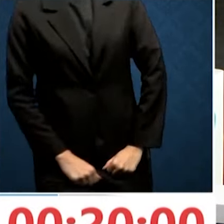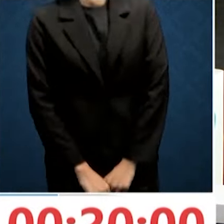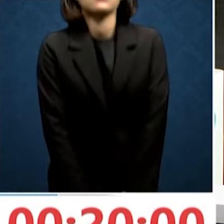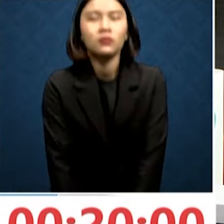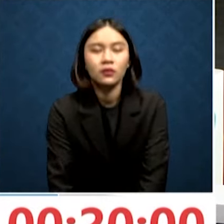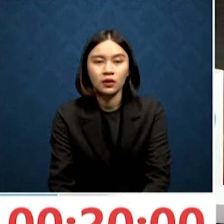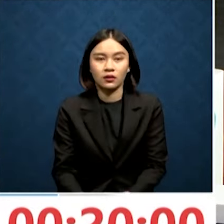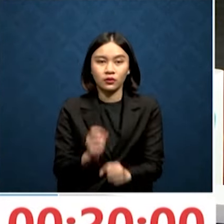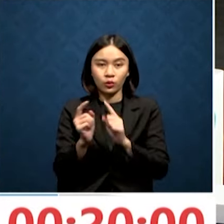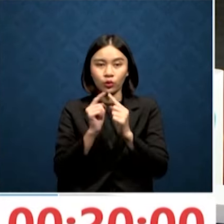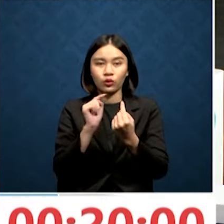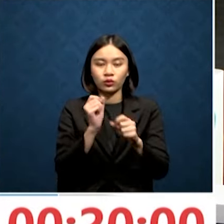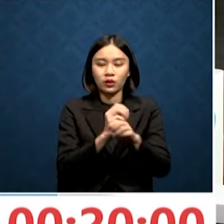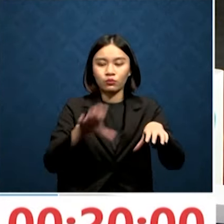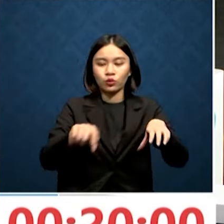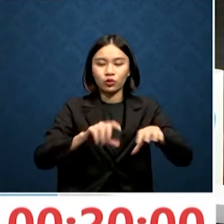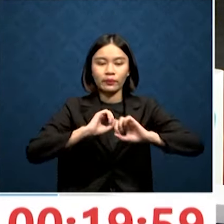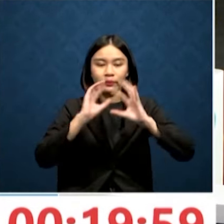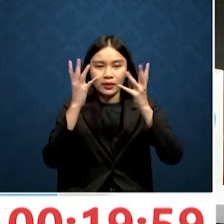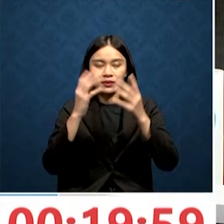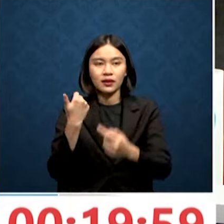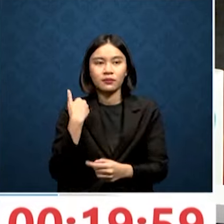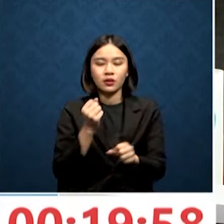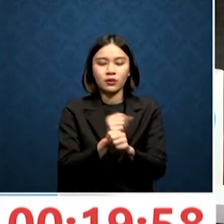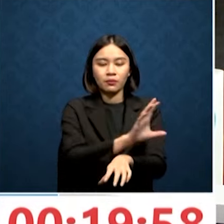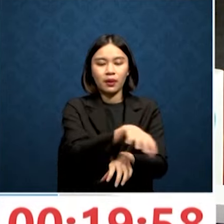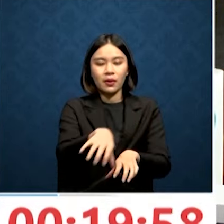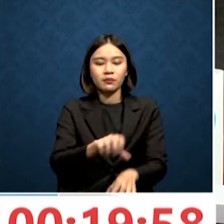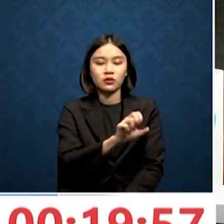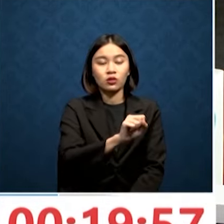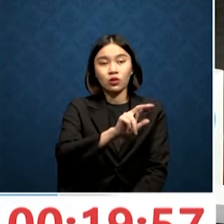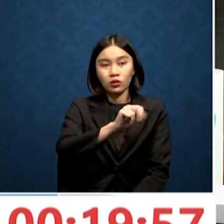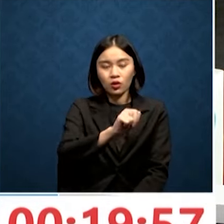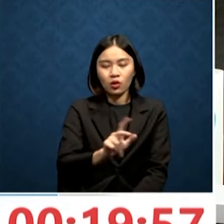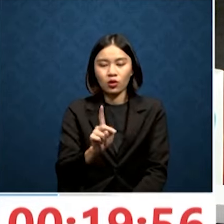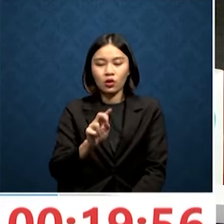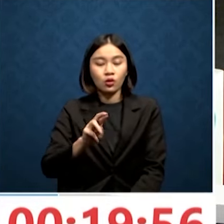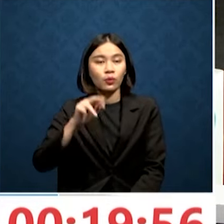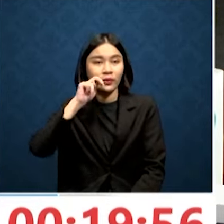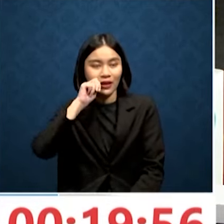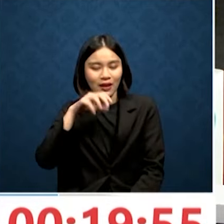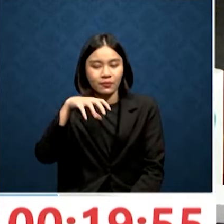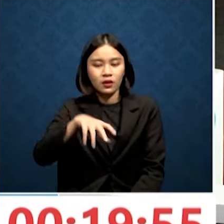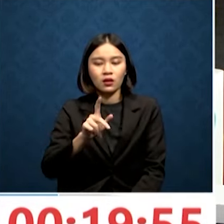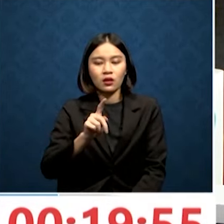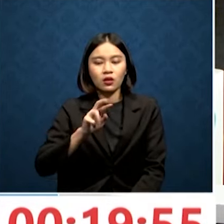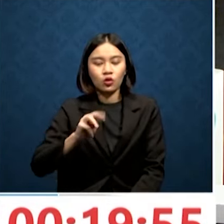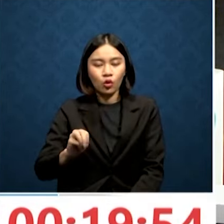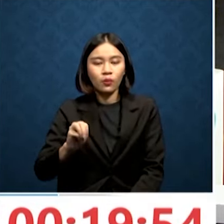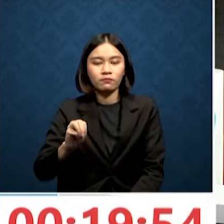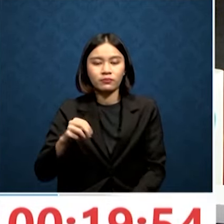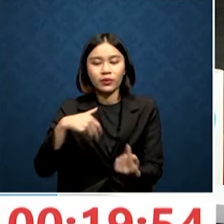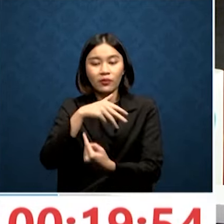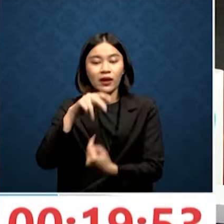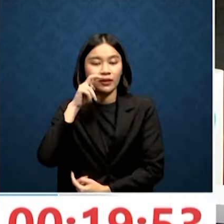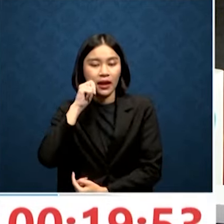ที่ไม่ชัดเจนหน่วยงานหลายแห่งเช่นสศน.กรมชลประทานกรมทรัพยากรน้ำและองค์กรส่